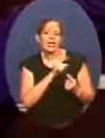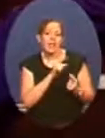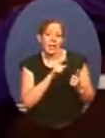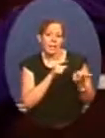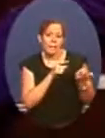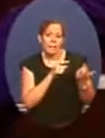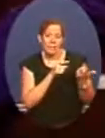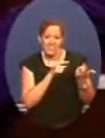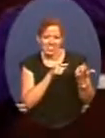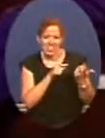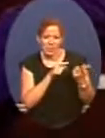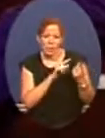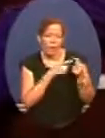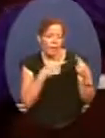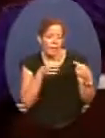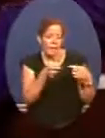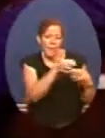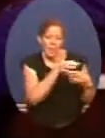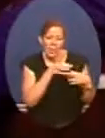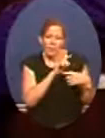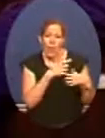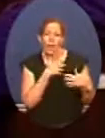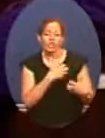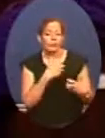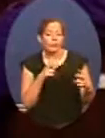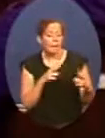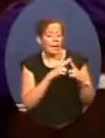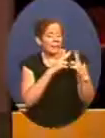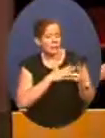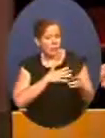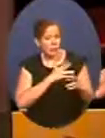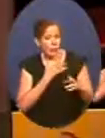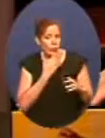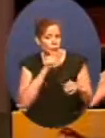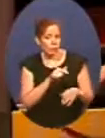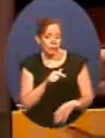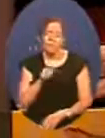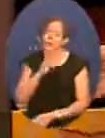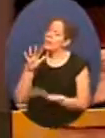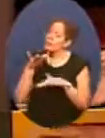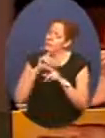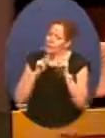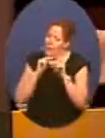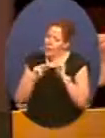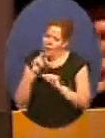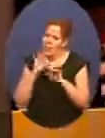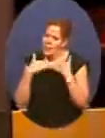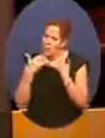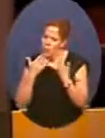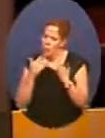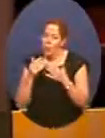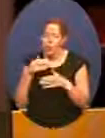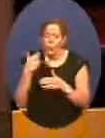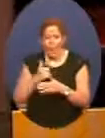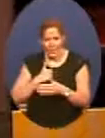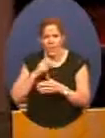בסרסל, או בכל מיני, בפרברים הלא עשירים של פריז. לא הייתי מדבר על תיאור אתני, אבל יש בהחלט מהגירה